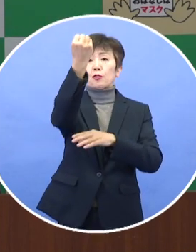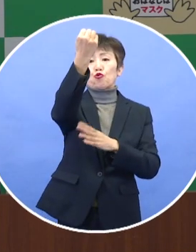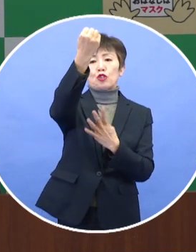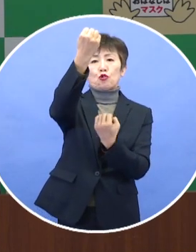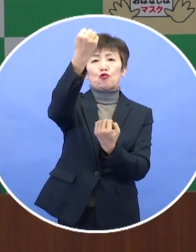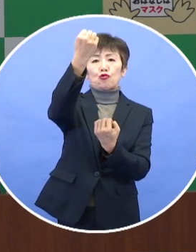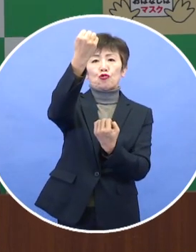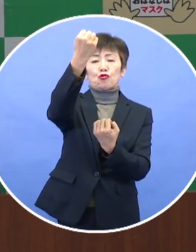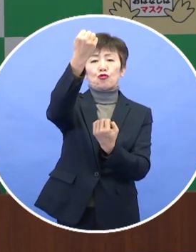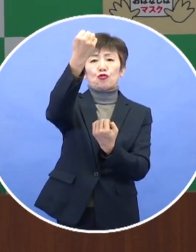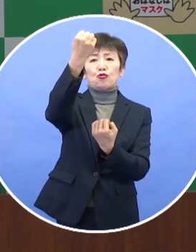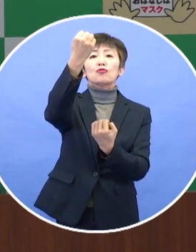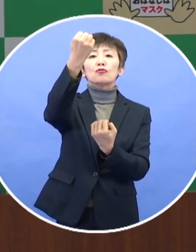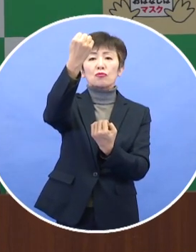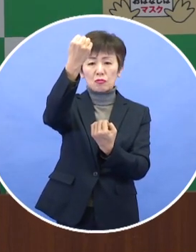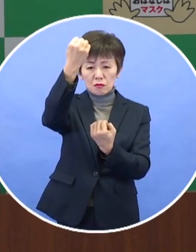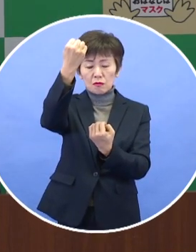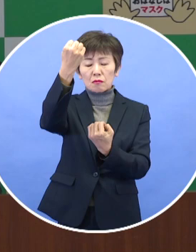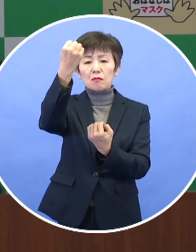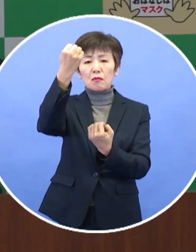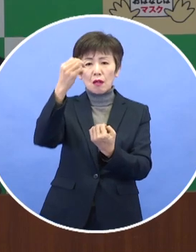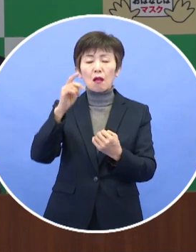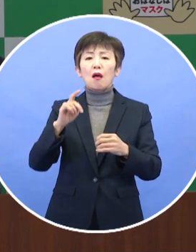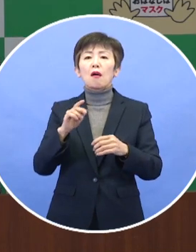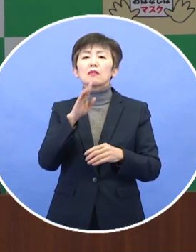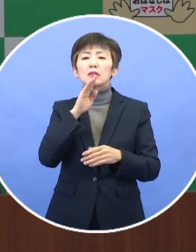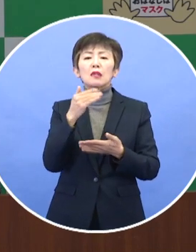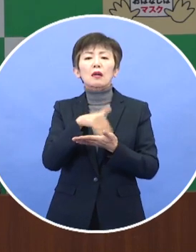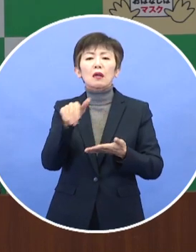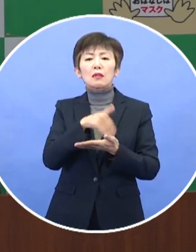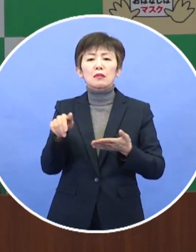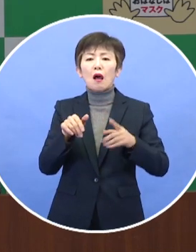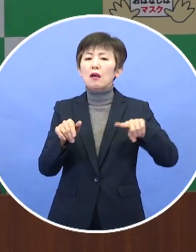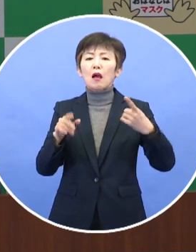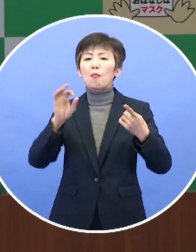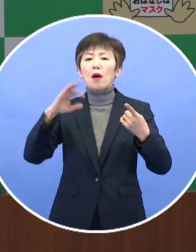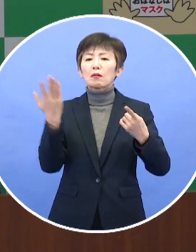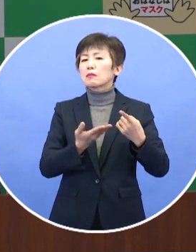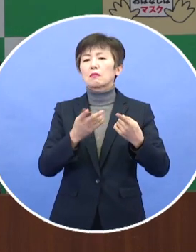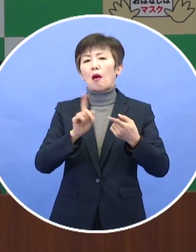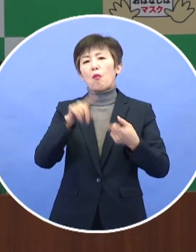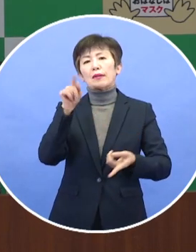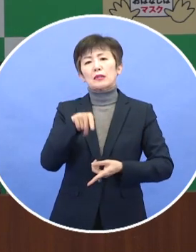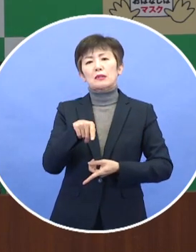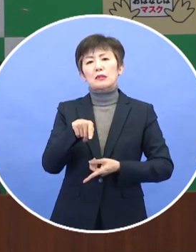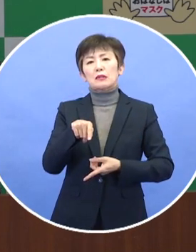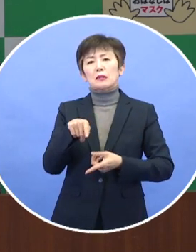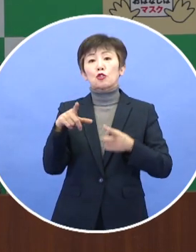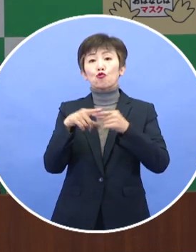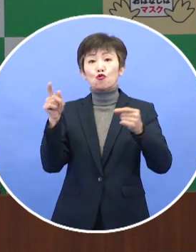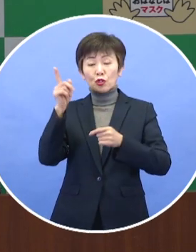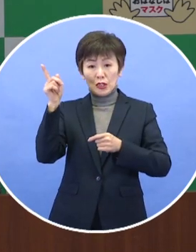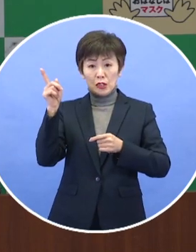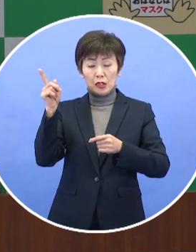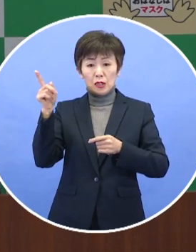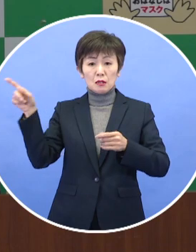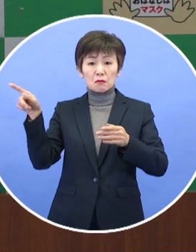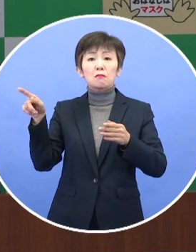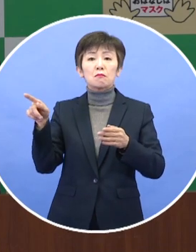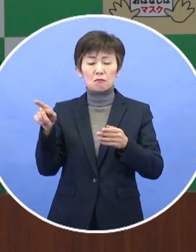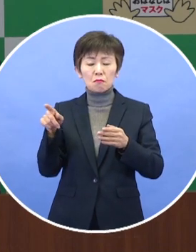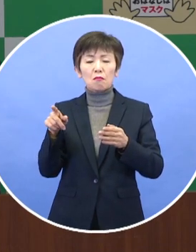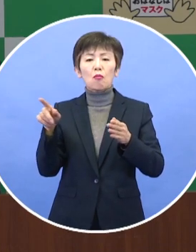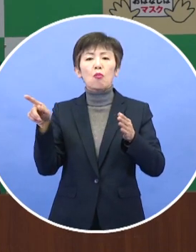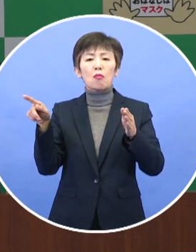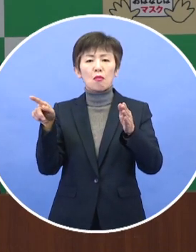が生まれた場合もともと 100% にはならないですけれども、国の場合はそれに、これまでの生まれた子どもも含めて育